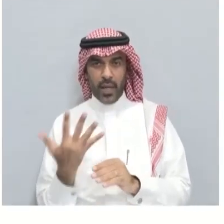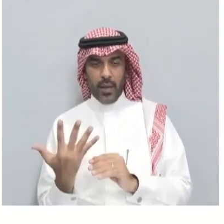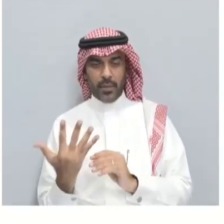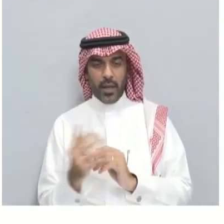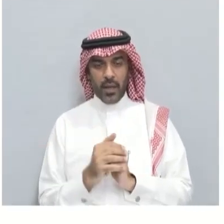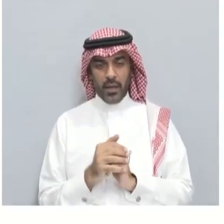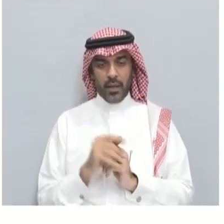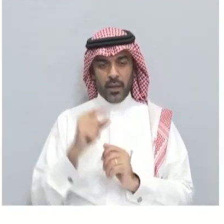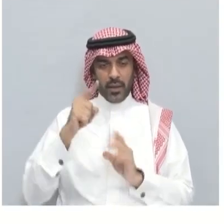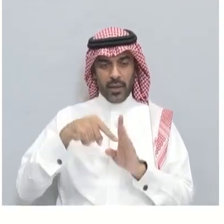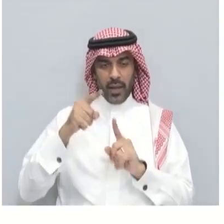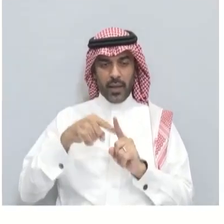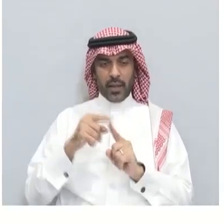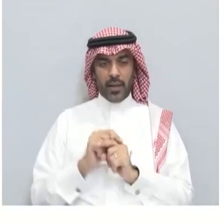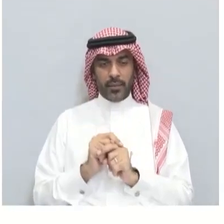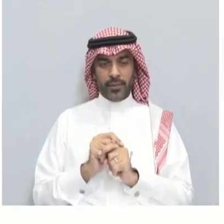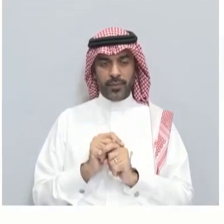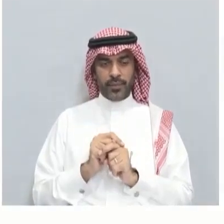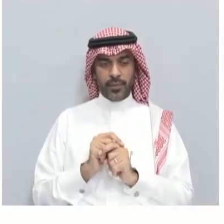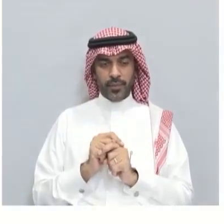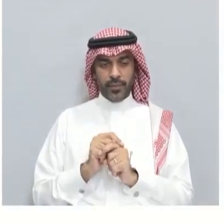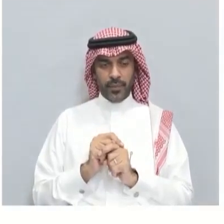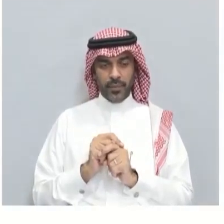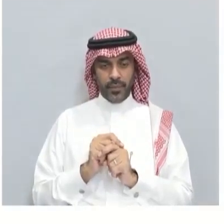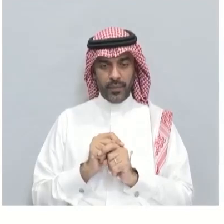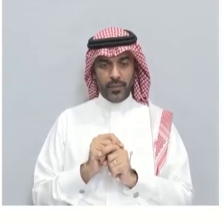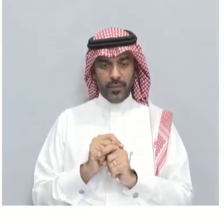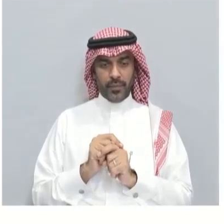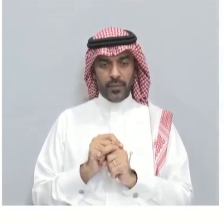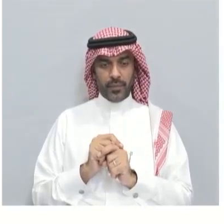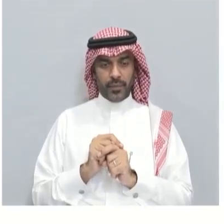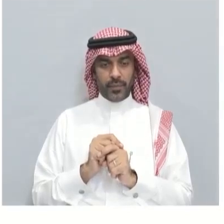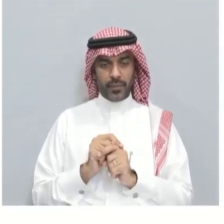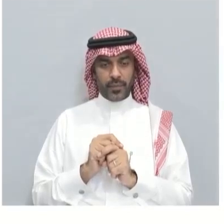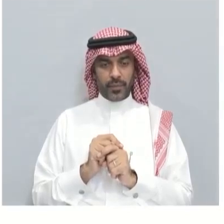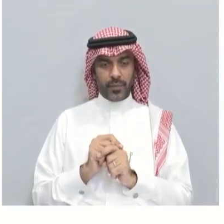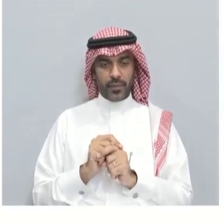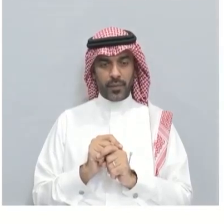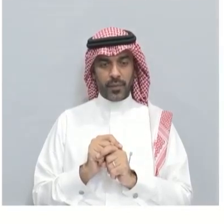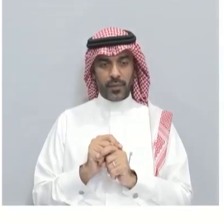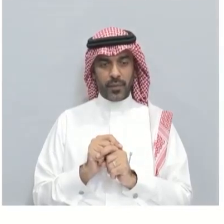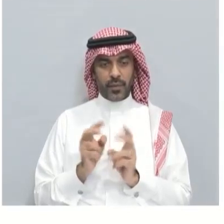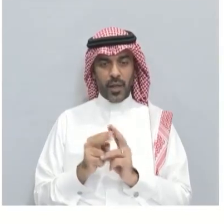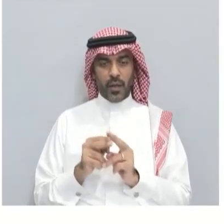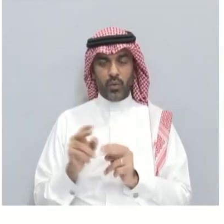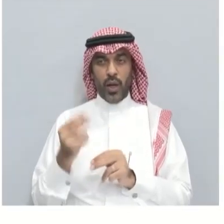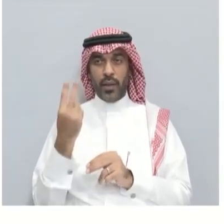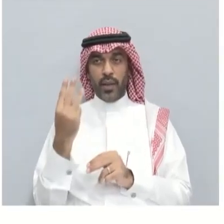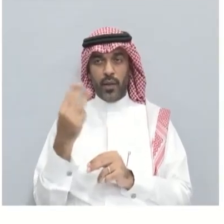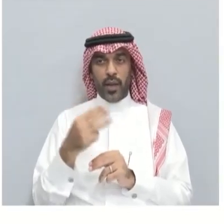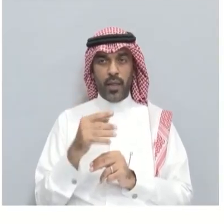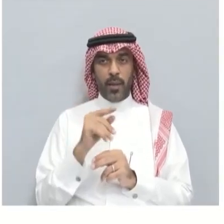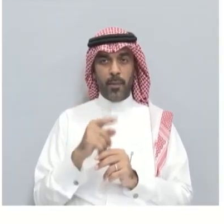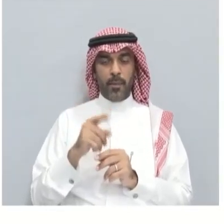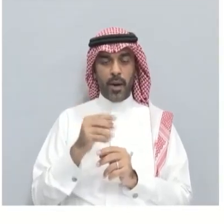مره اكثر من الطاقه التي يحررها زلزال 6.5 درجه على المقياس نفسه نعم احنا